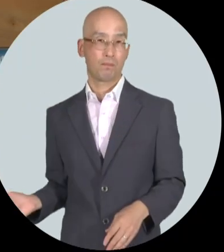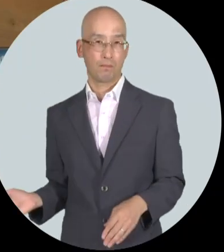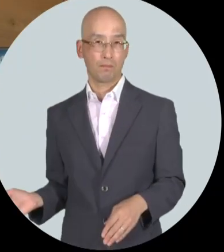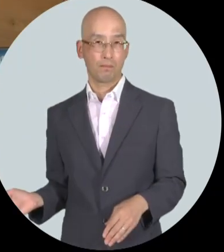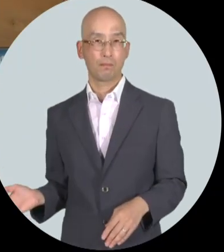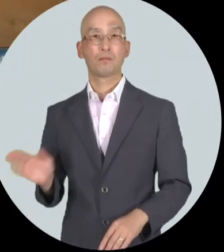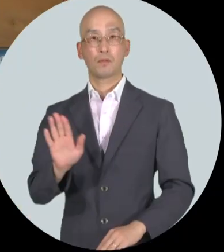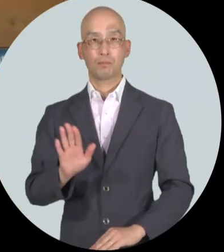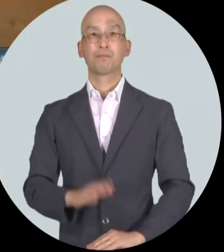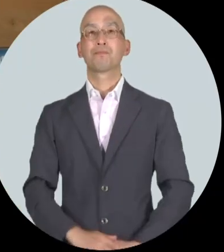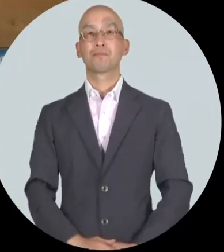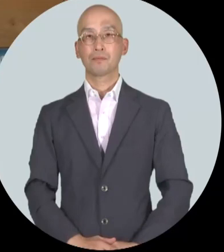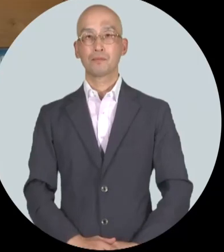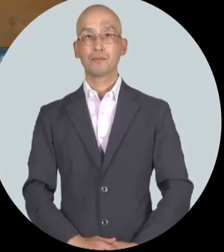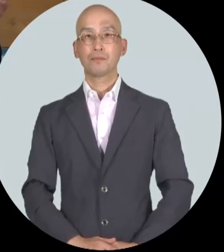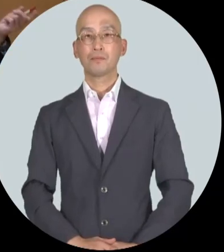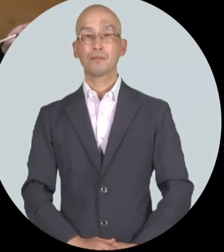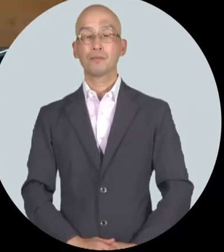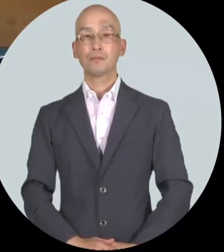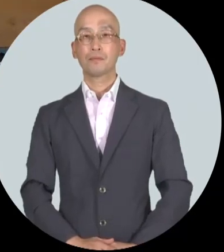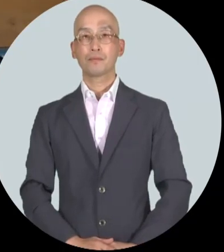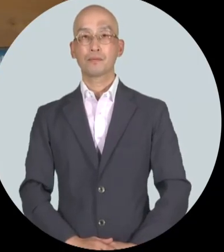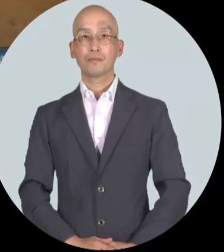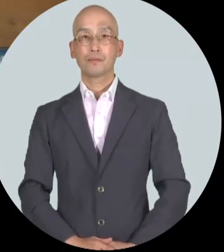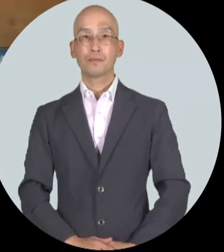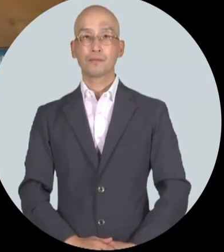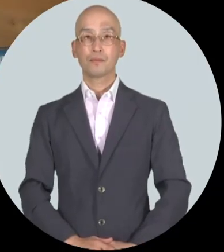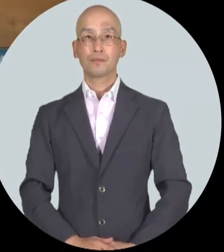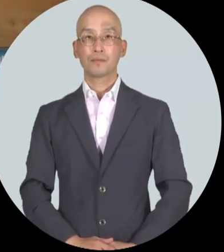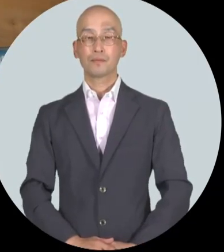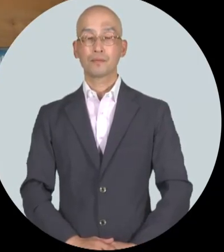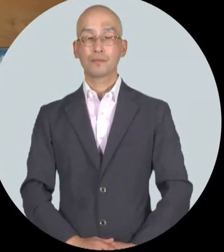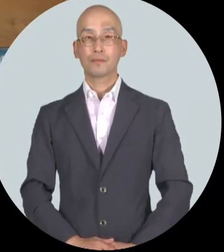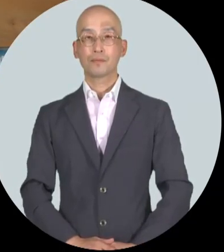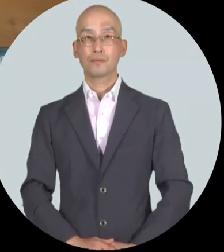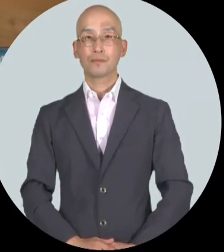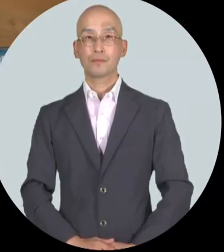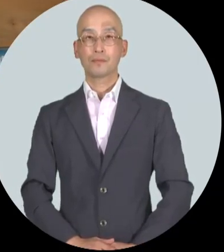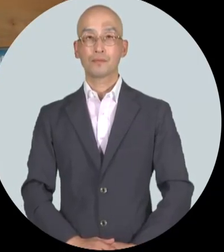94.7% ということでございます。私の説明は以上でございます。よろしくお願いいたします。